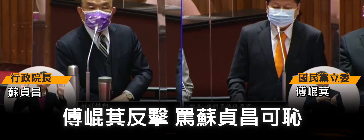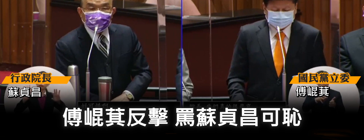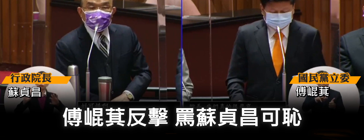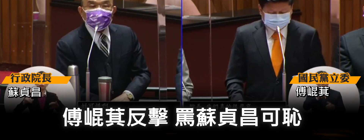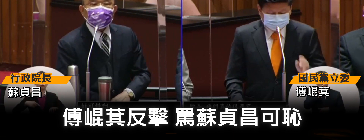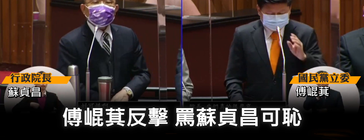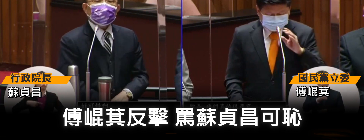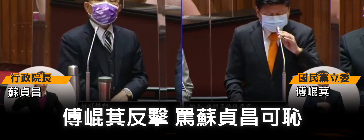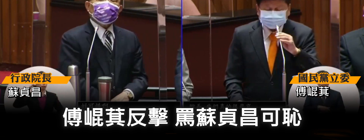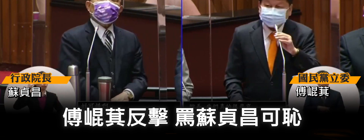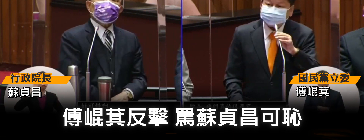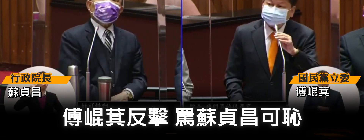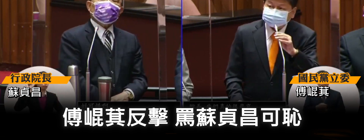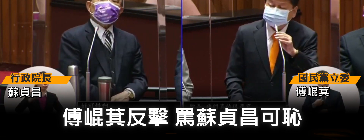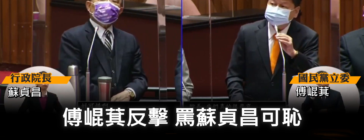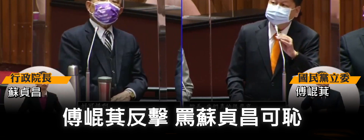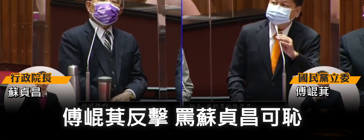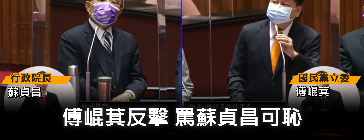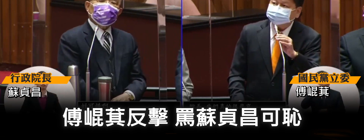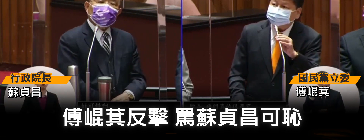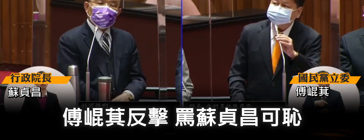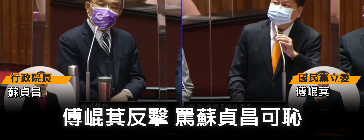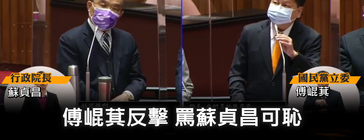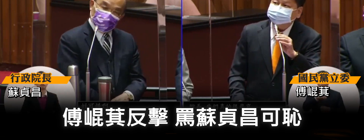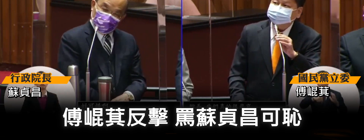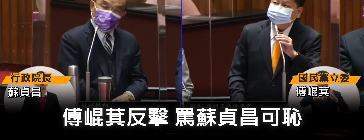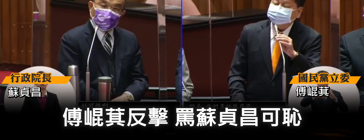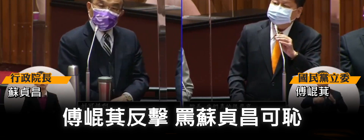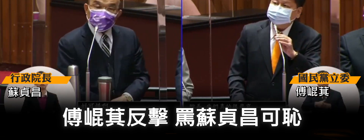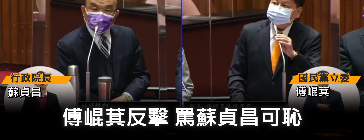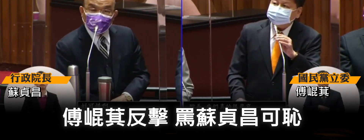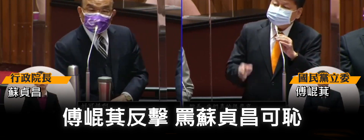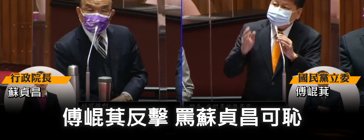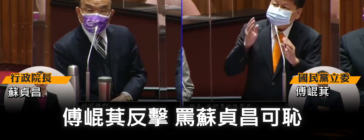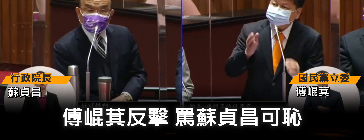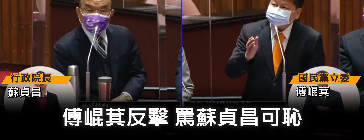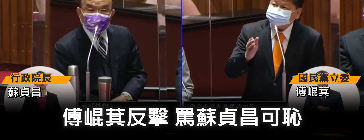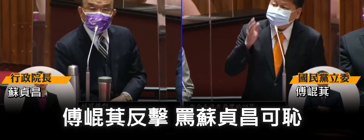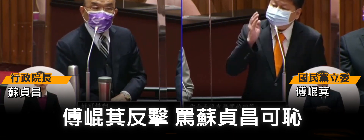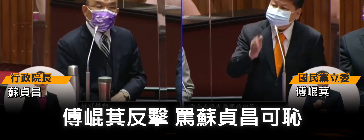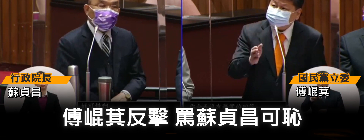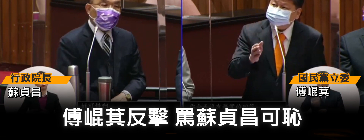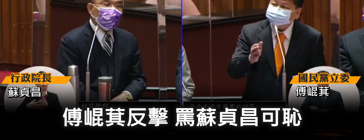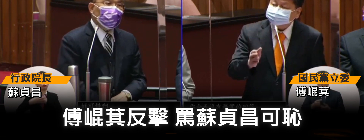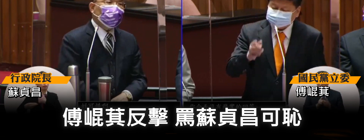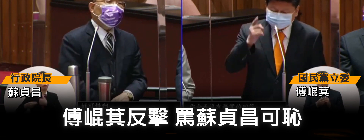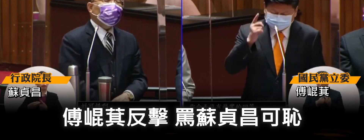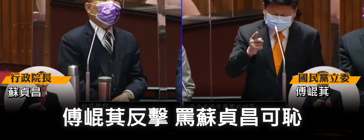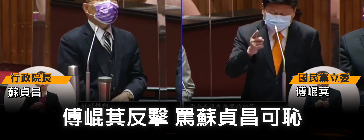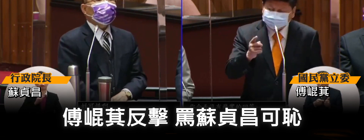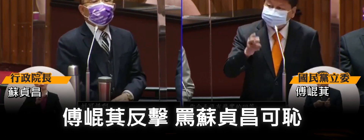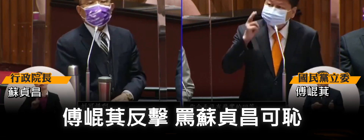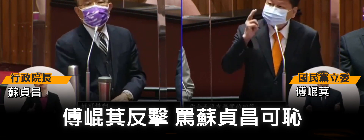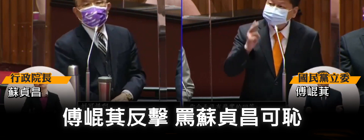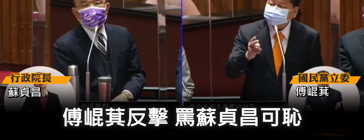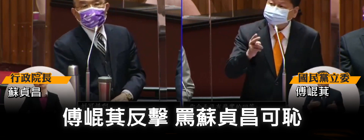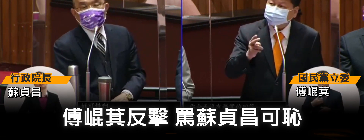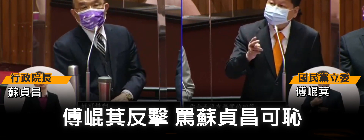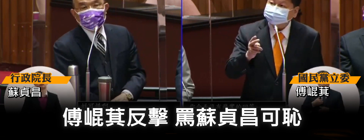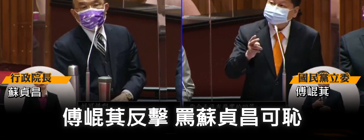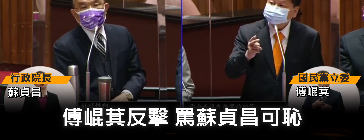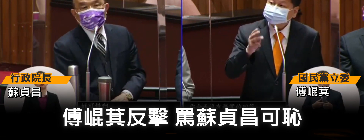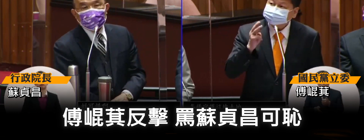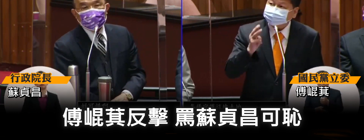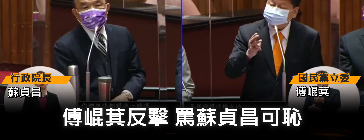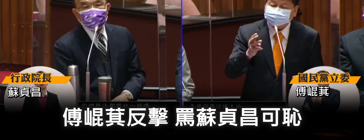感不耻。 我们深感不耻这样的一个院长。 还学我讲话， 在这里挑弄、嘴炮、扫